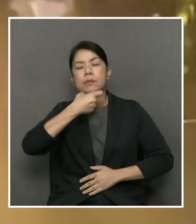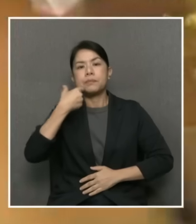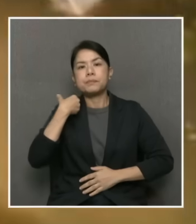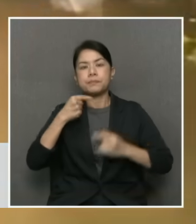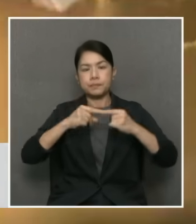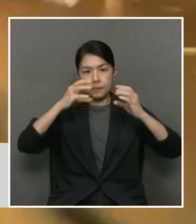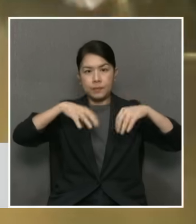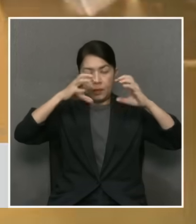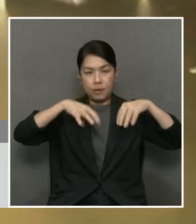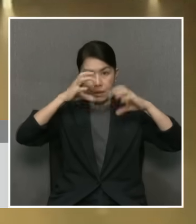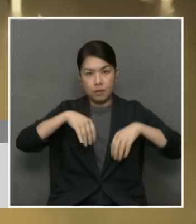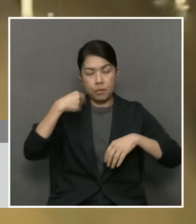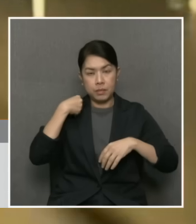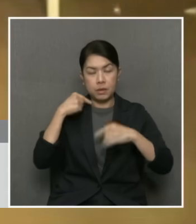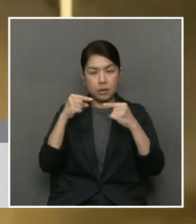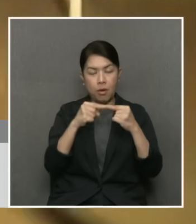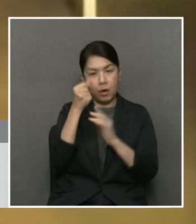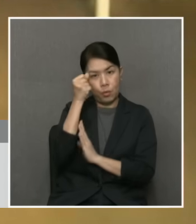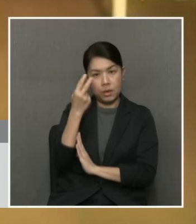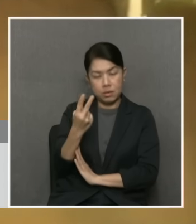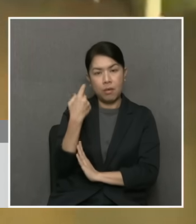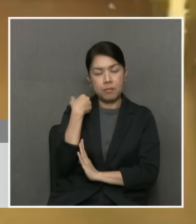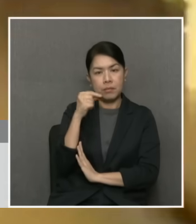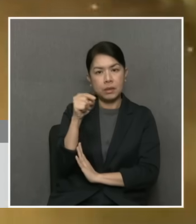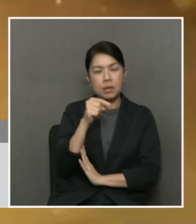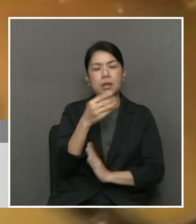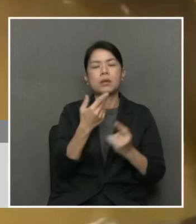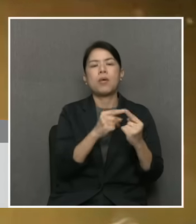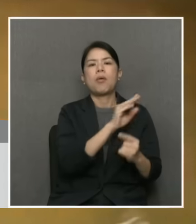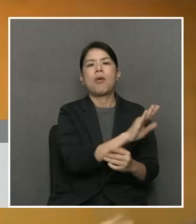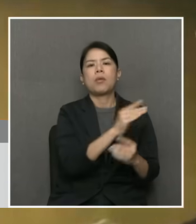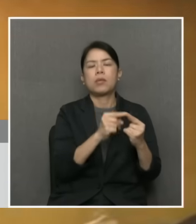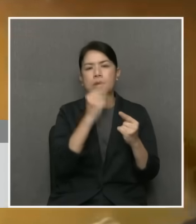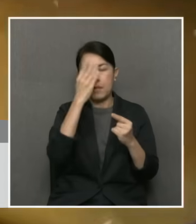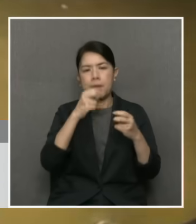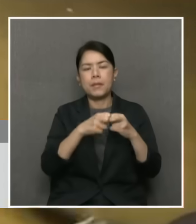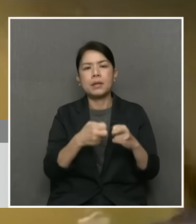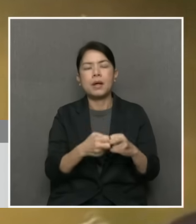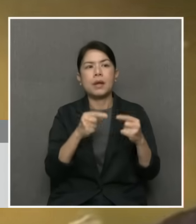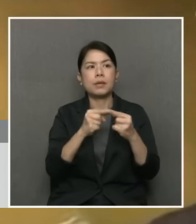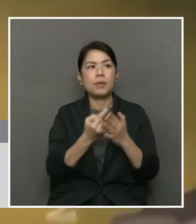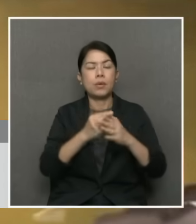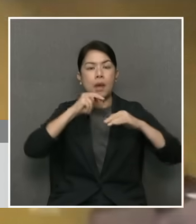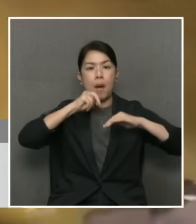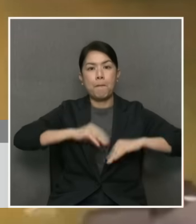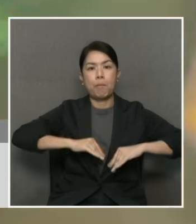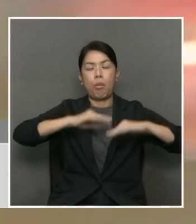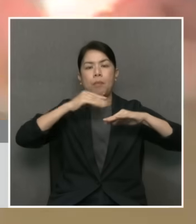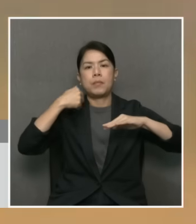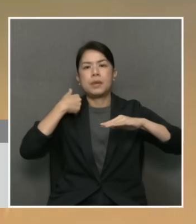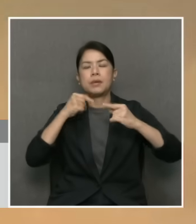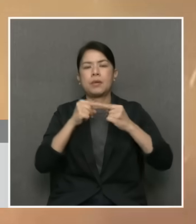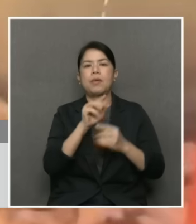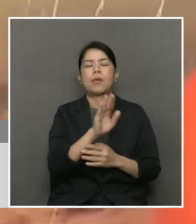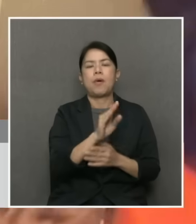ตกติดต่อกันมา 2วันเมื่อเวลาเที่ยงคืนที่ผ่านมาค่ะเกิดเหตุการณ์น้ำป่าหลากที่บ้านห้วยผาตำบลห้วย